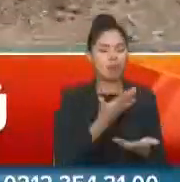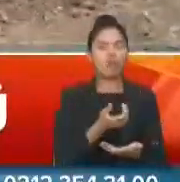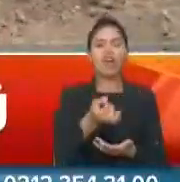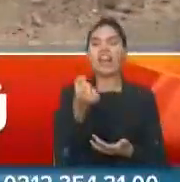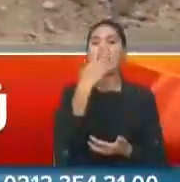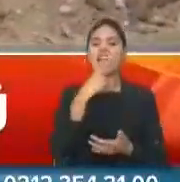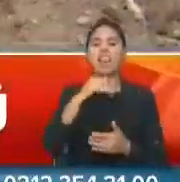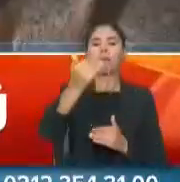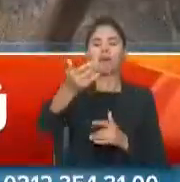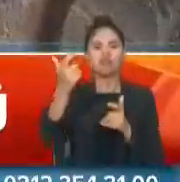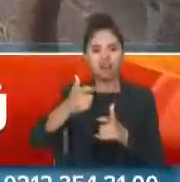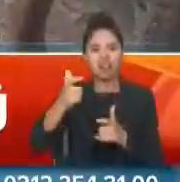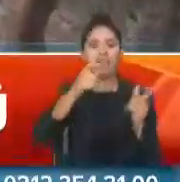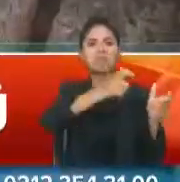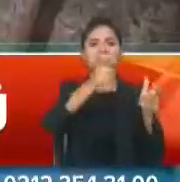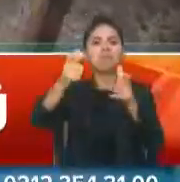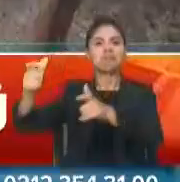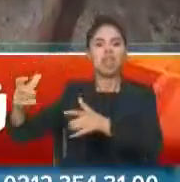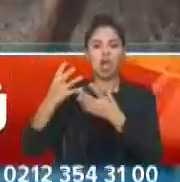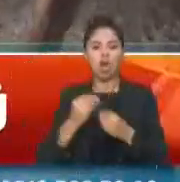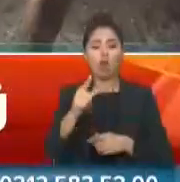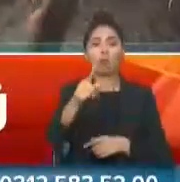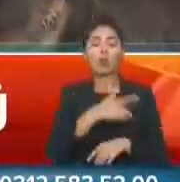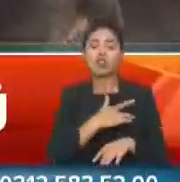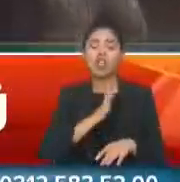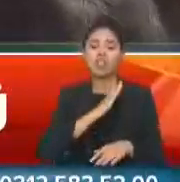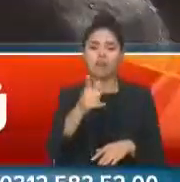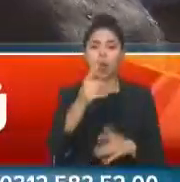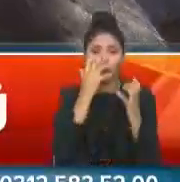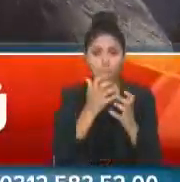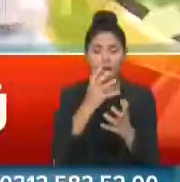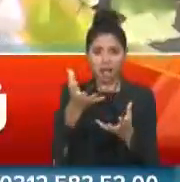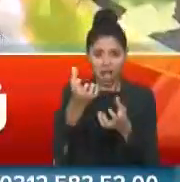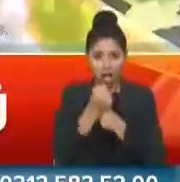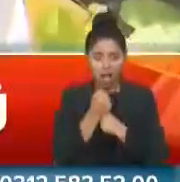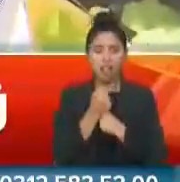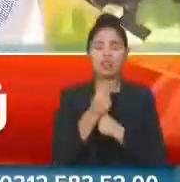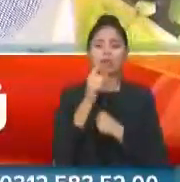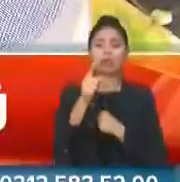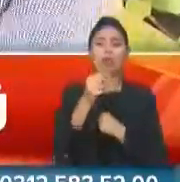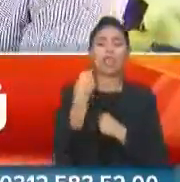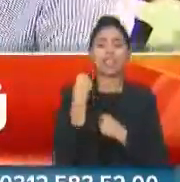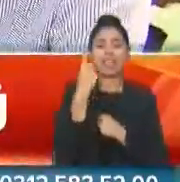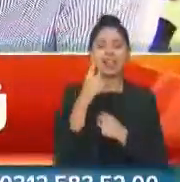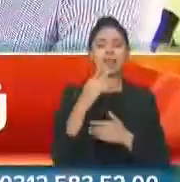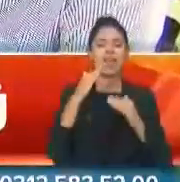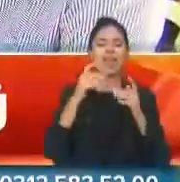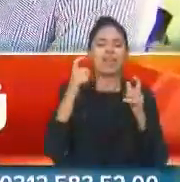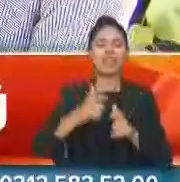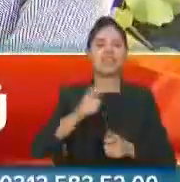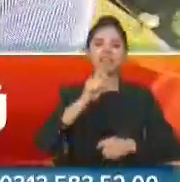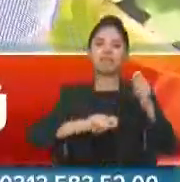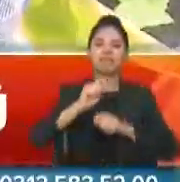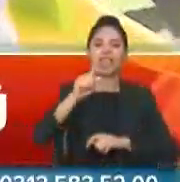bulunduğu ayrı bir ortamımız. Bunlar sonuçta can. Aldım, bunların bakımını üstlendim. Şimdi yepyeni bir yer yap. Aynen, aynen.